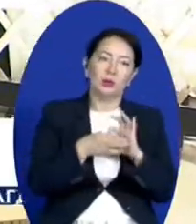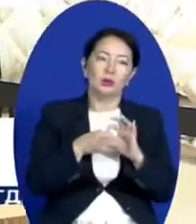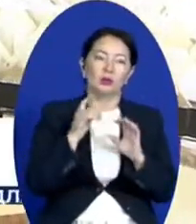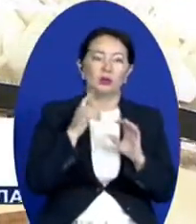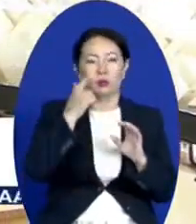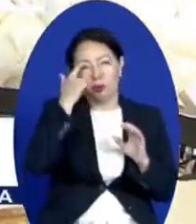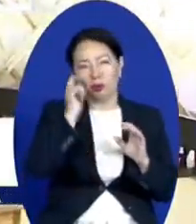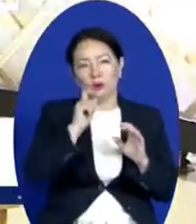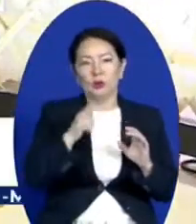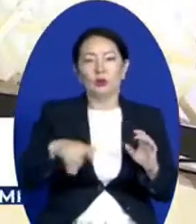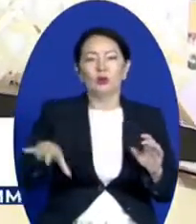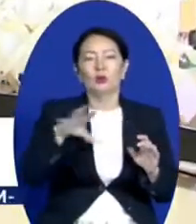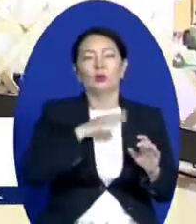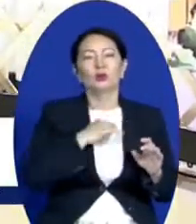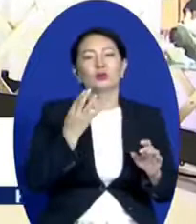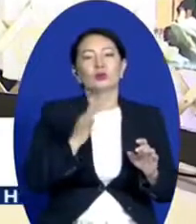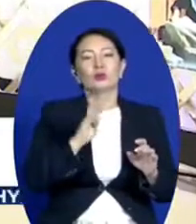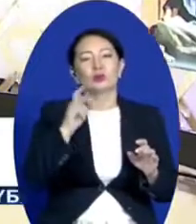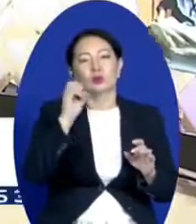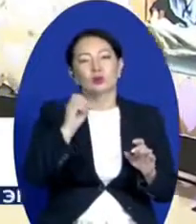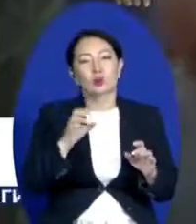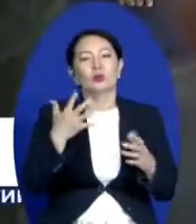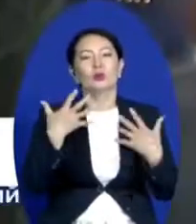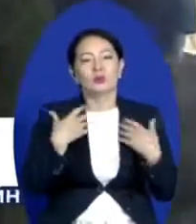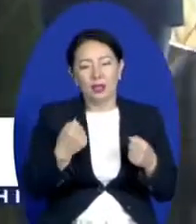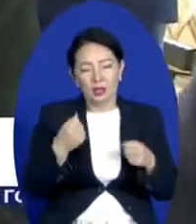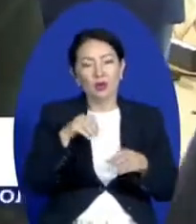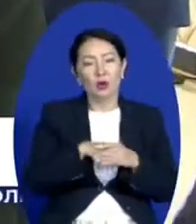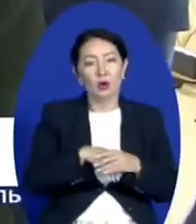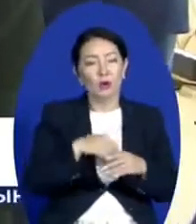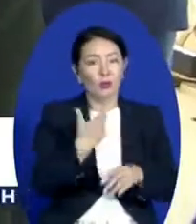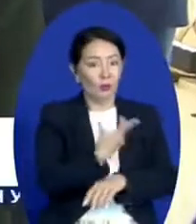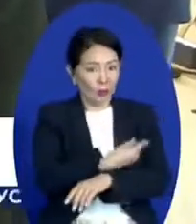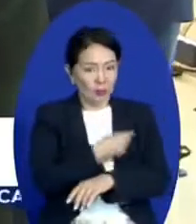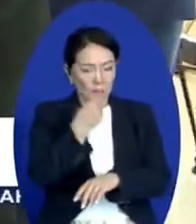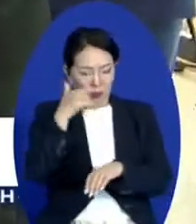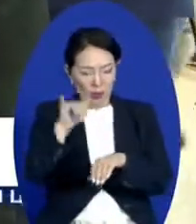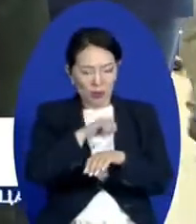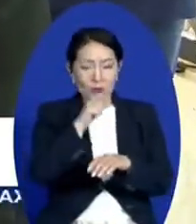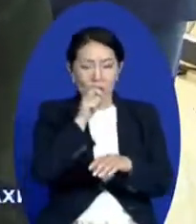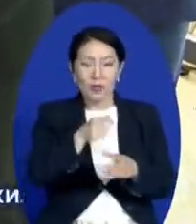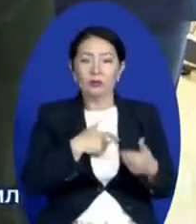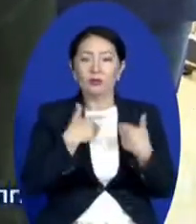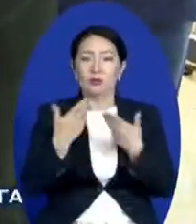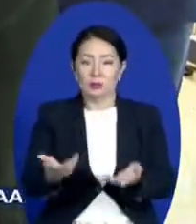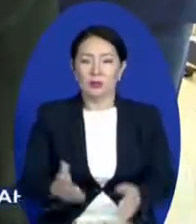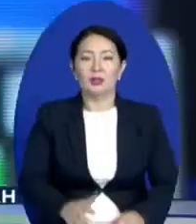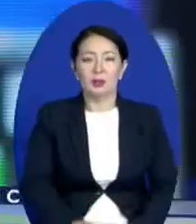амын 43% дархлаажуулах хэмжээний вакциныг Монгол улсад хандивалсан байна.